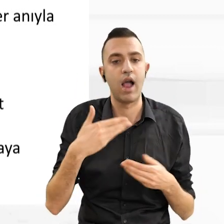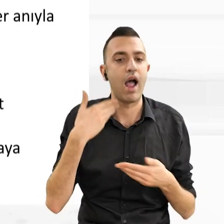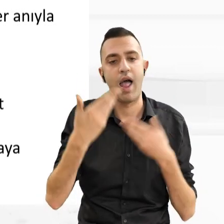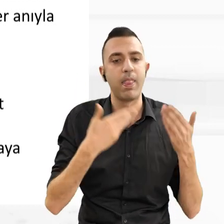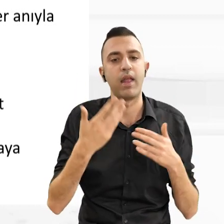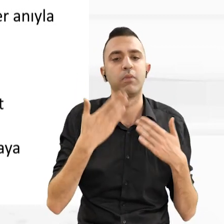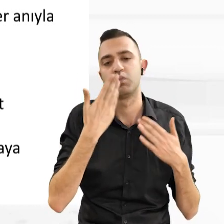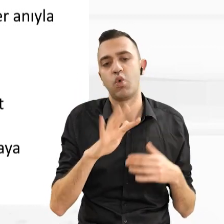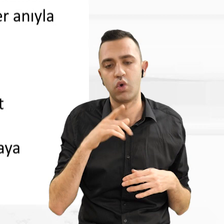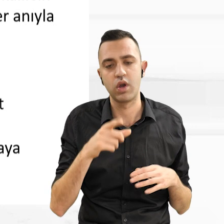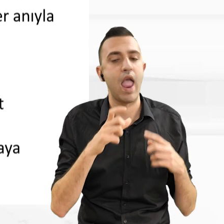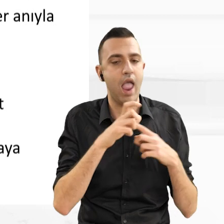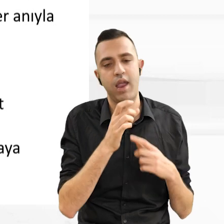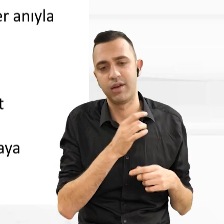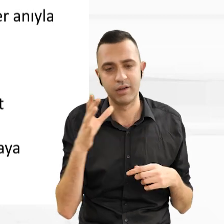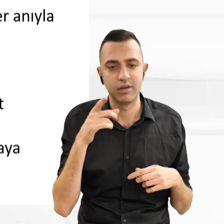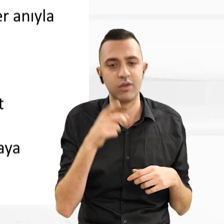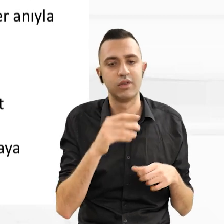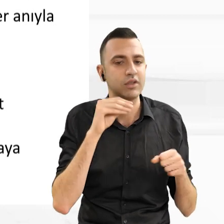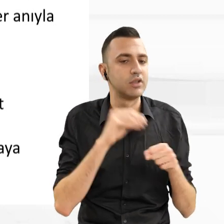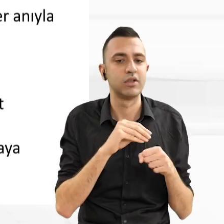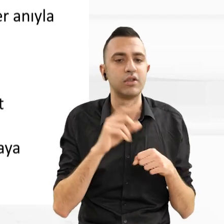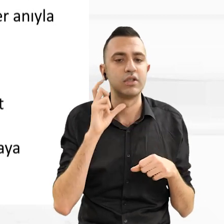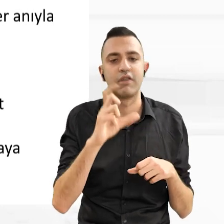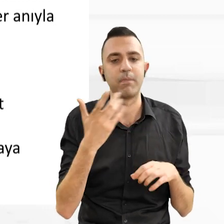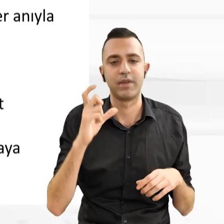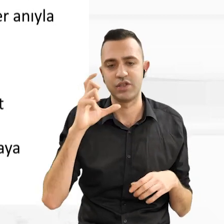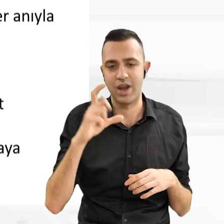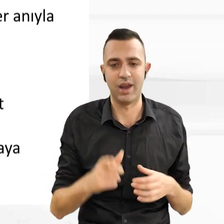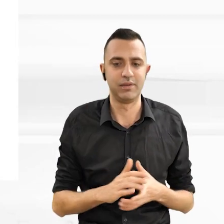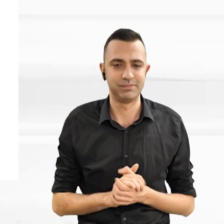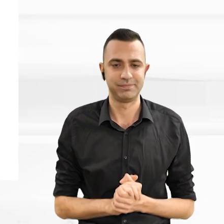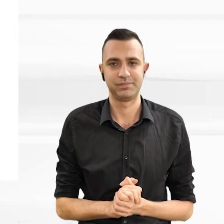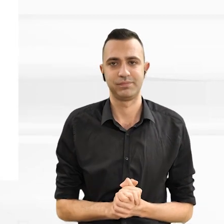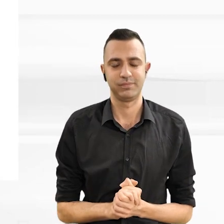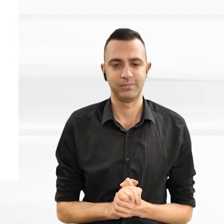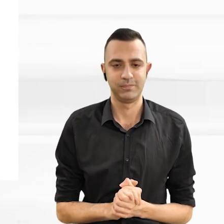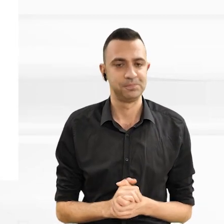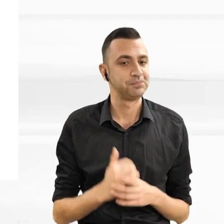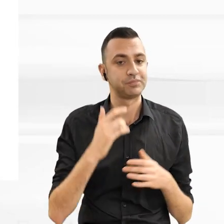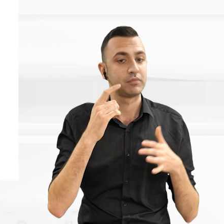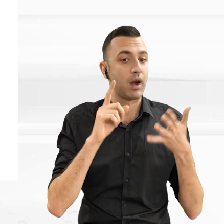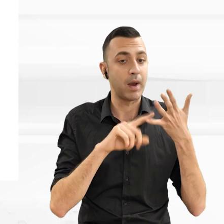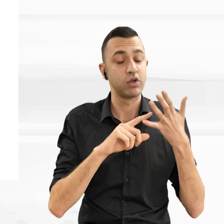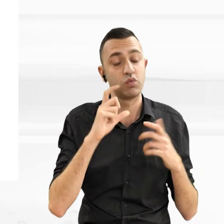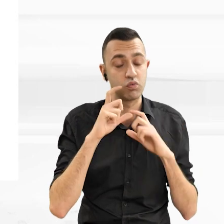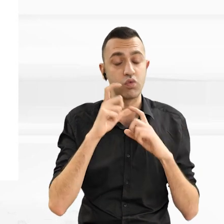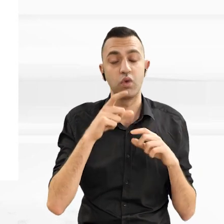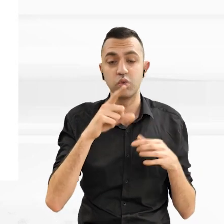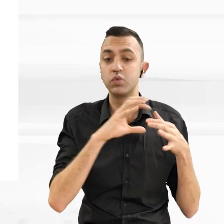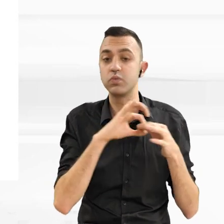anlatım yok arkadaşlar Ey Deli edip cevabınız C seçelim 5 soruya bakalım bu ne